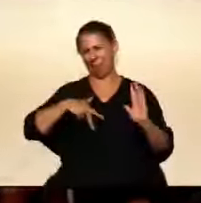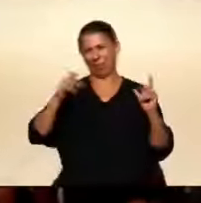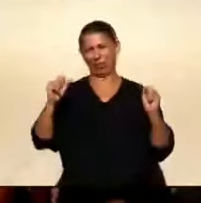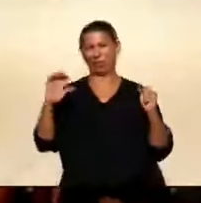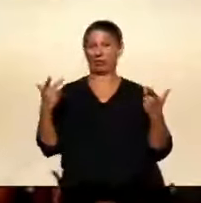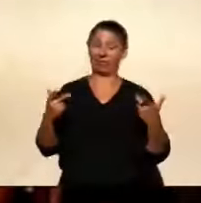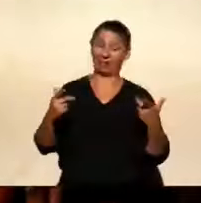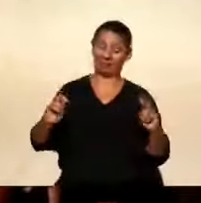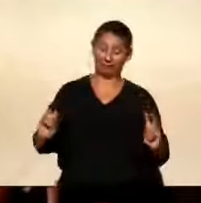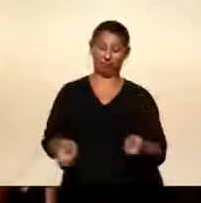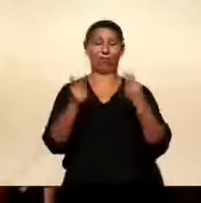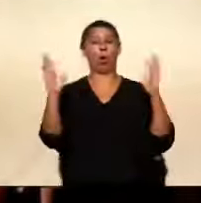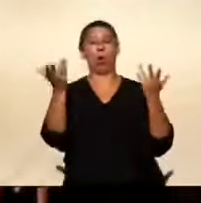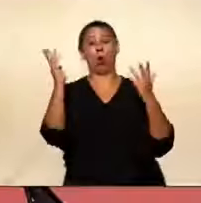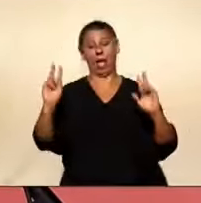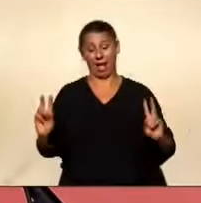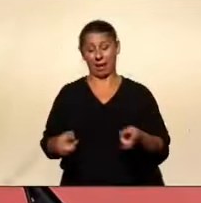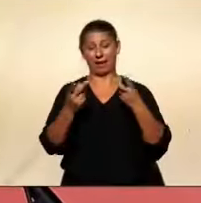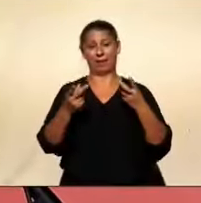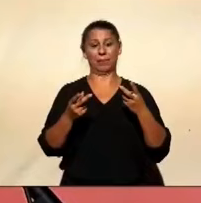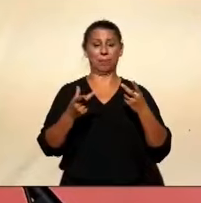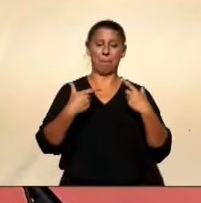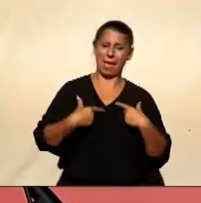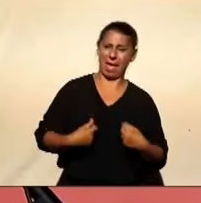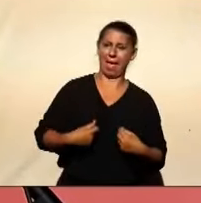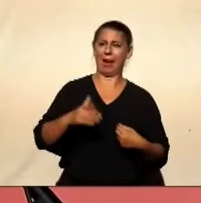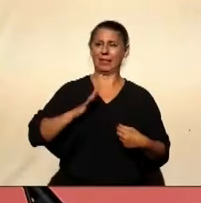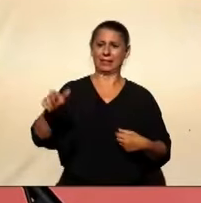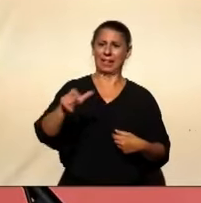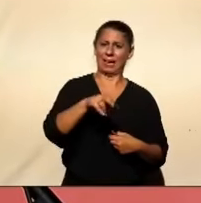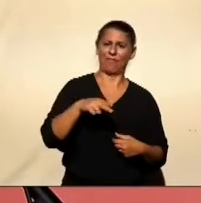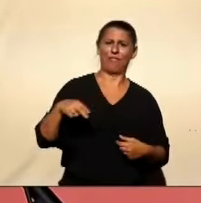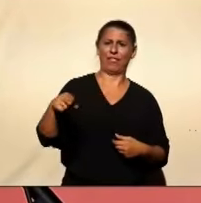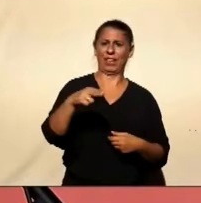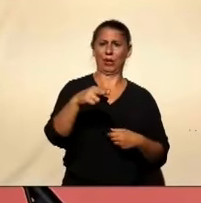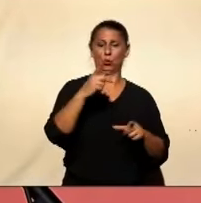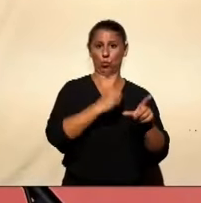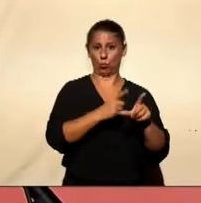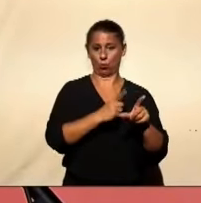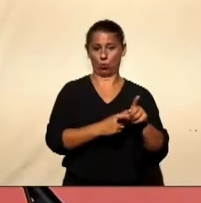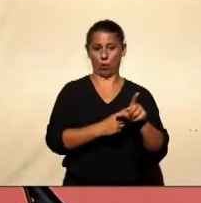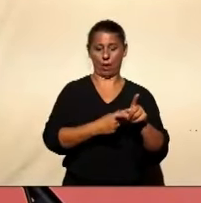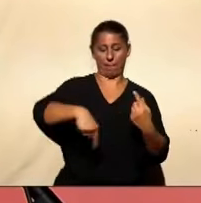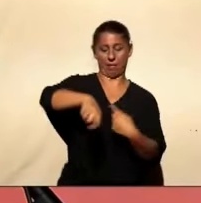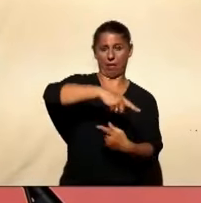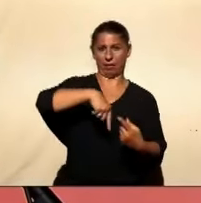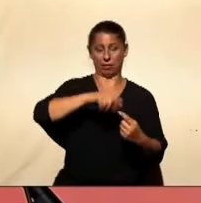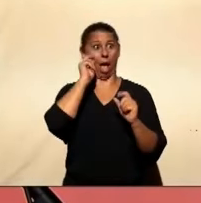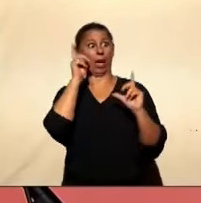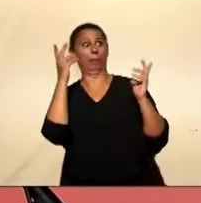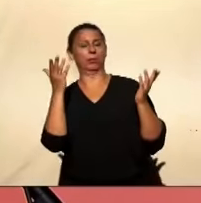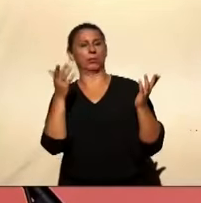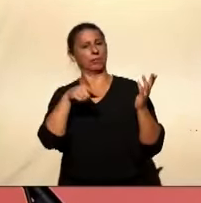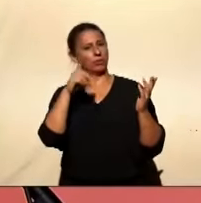αποκάλυψη όταν ανακαλύπτει μέλη, στελέχη, φίλους του ΚΚΕ ανάμεσά τους. Αυτό